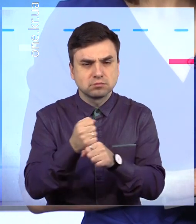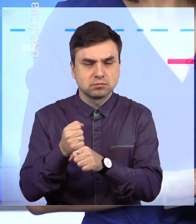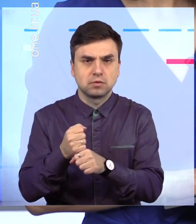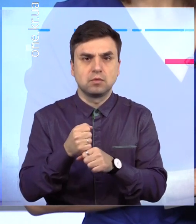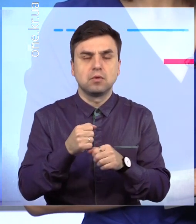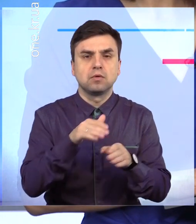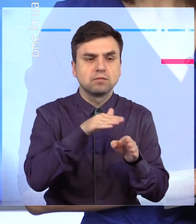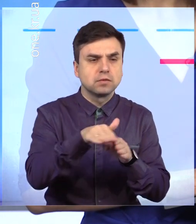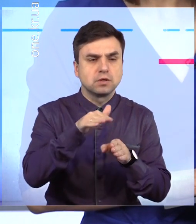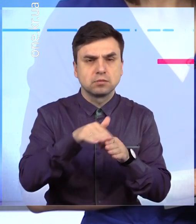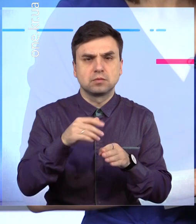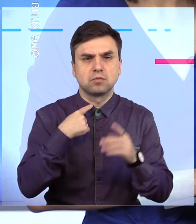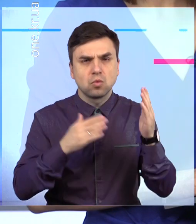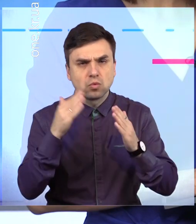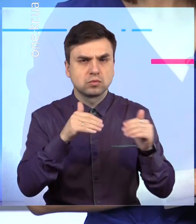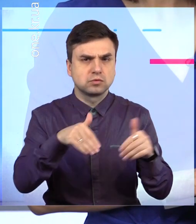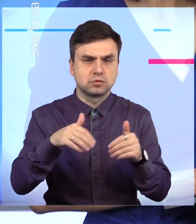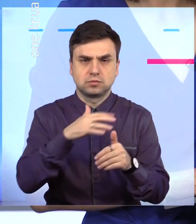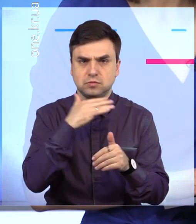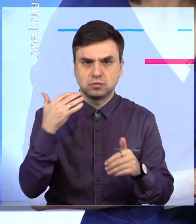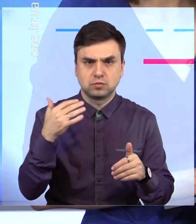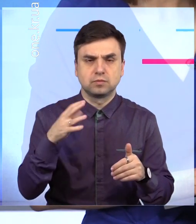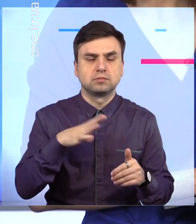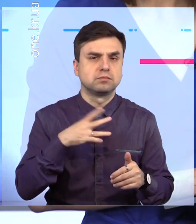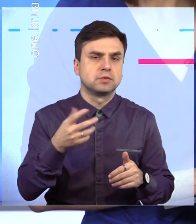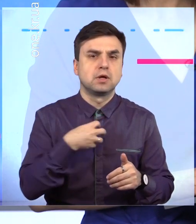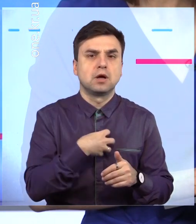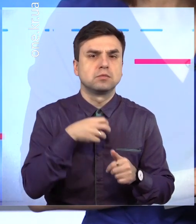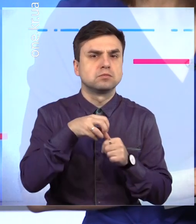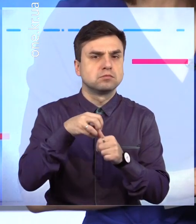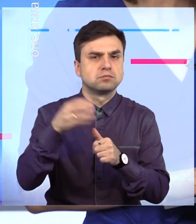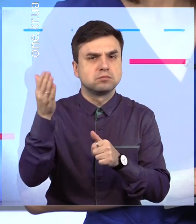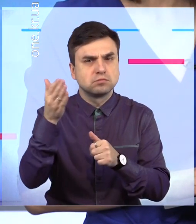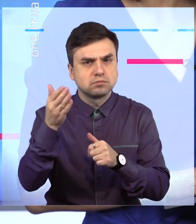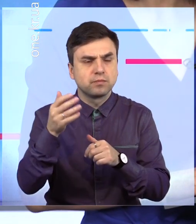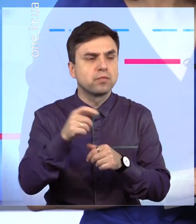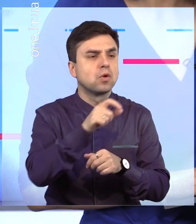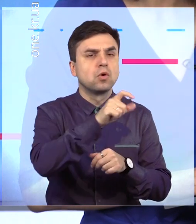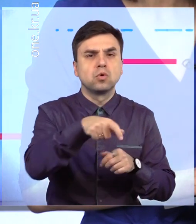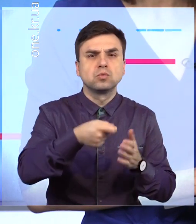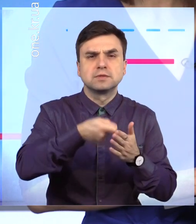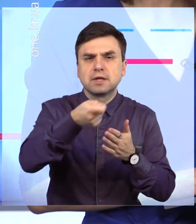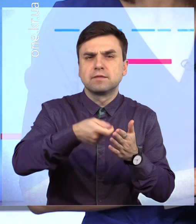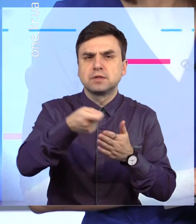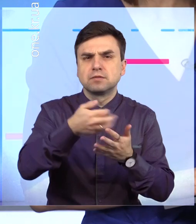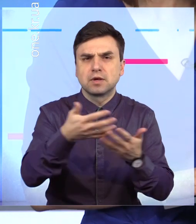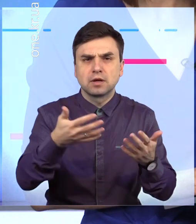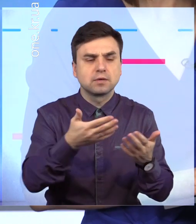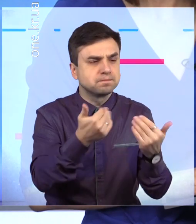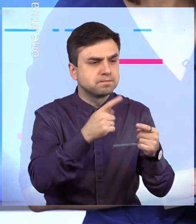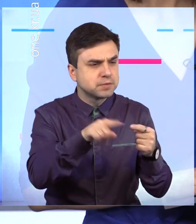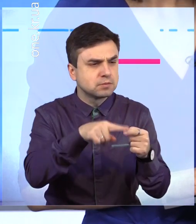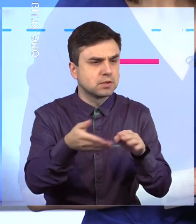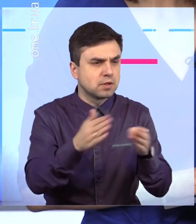звіти очільників різних департаментів міськвиконкому, вислухали авторів петицій та жваво обговорювали окремі виступи колег та опонентів